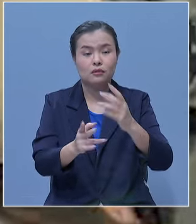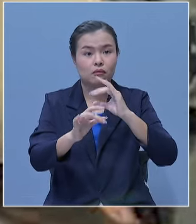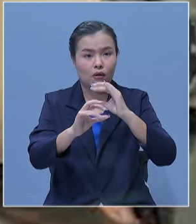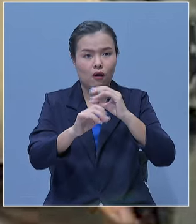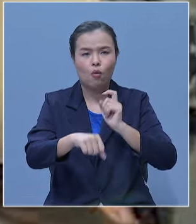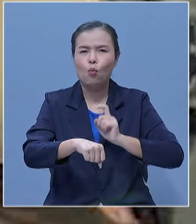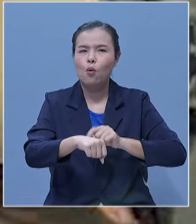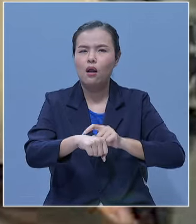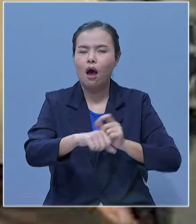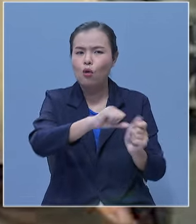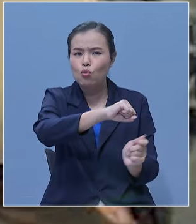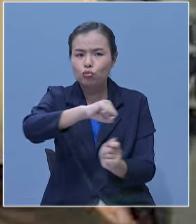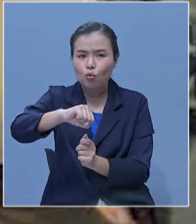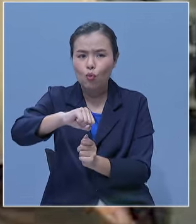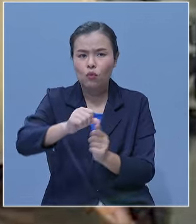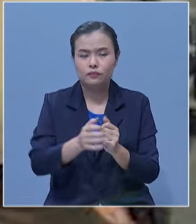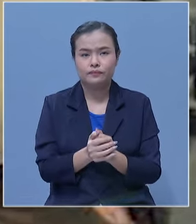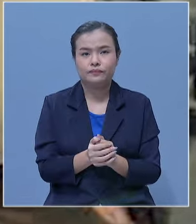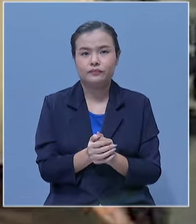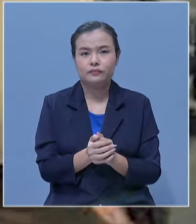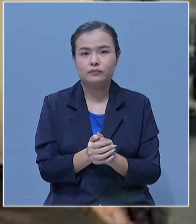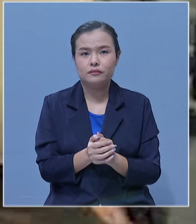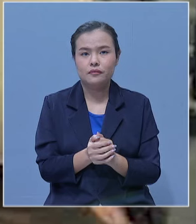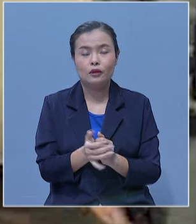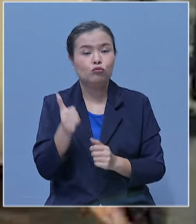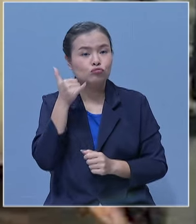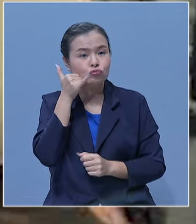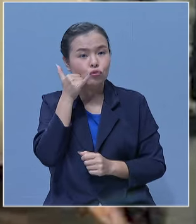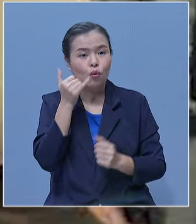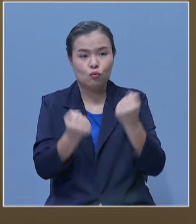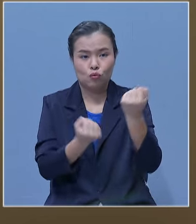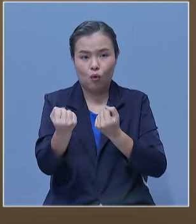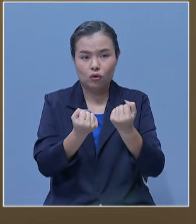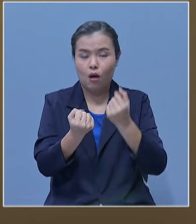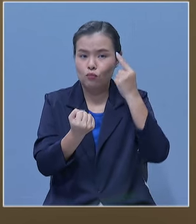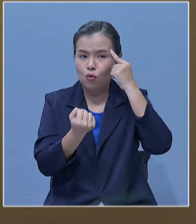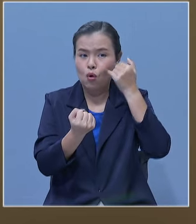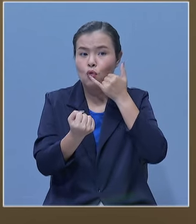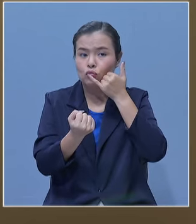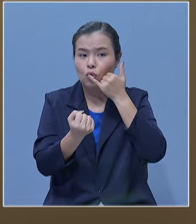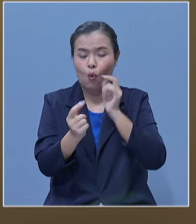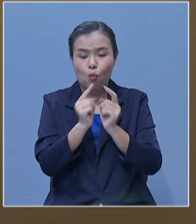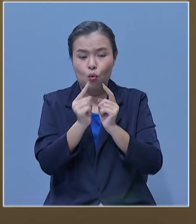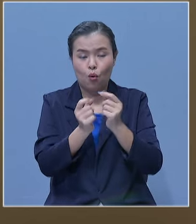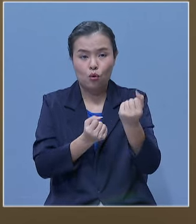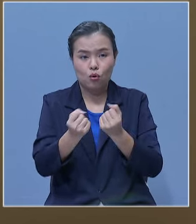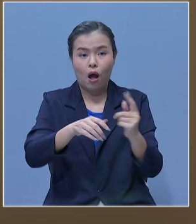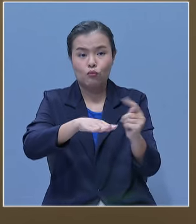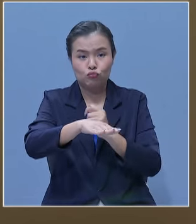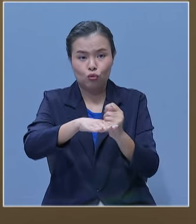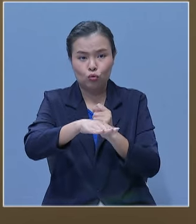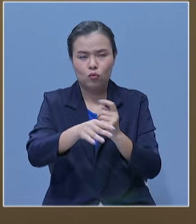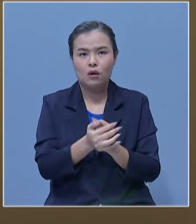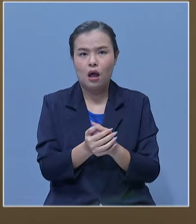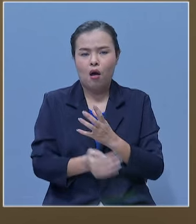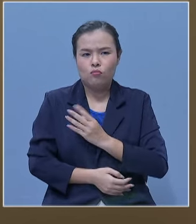พอรู้เวลารถตู้โดยสารรู้ทะเบียนรถแล้วก็รู้เบอร์มือถือคนขับแล้วนะครับก็เลยโทรไปพูดคุยกับคนขับรถตู้บอกว่าอย่